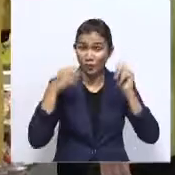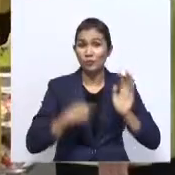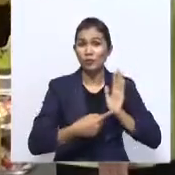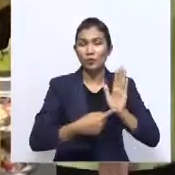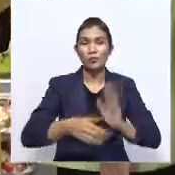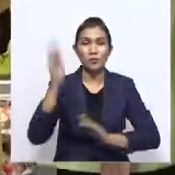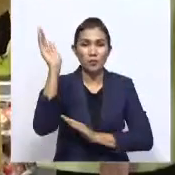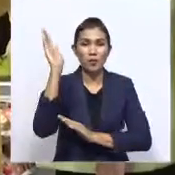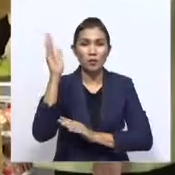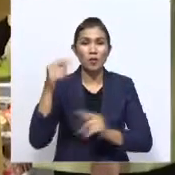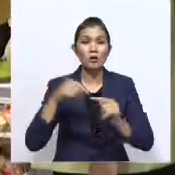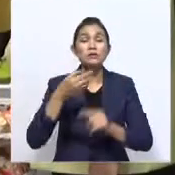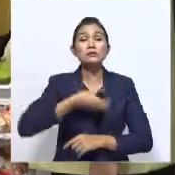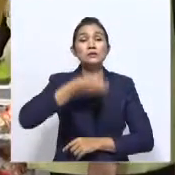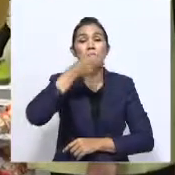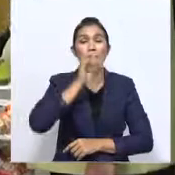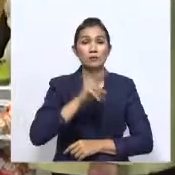งอาหารและเครื่องดื่ม